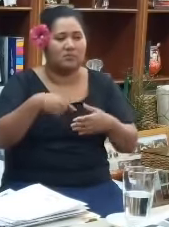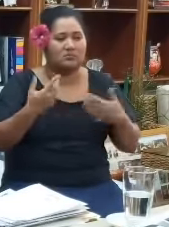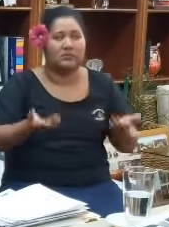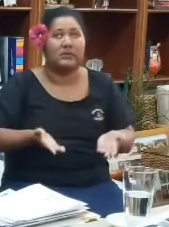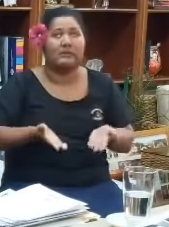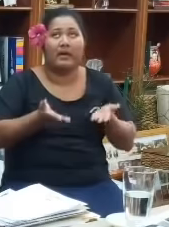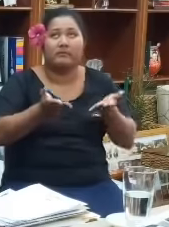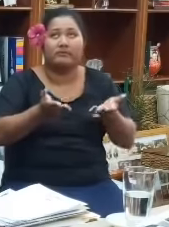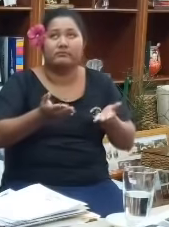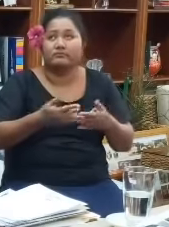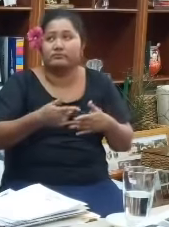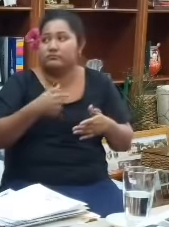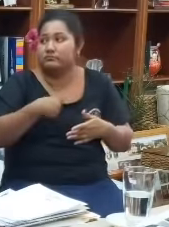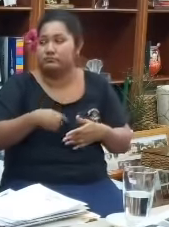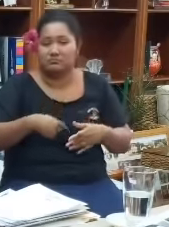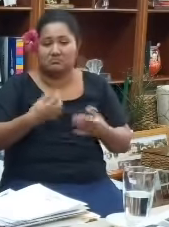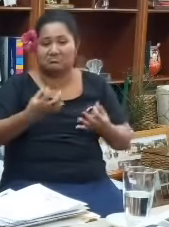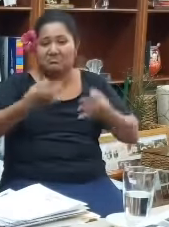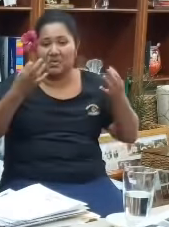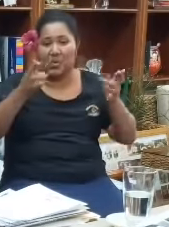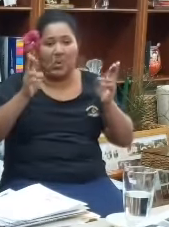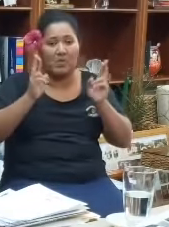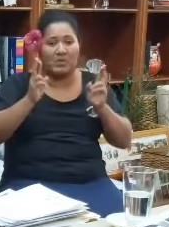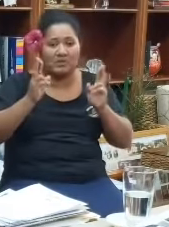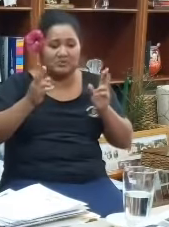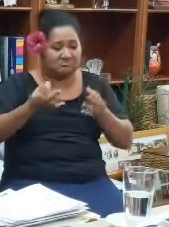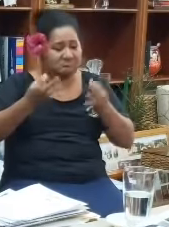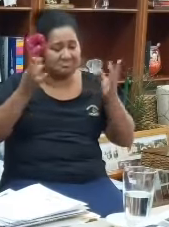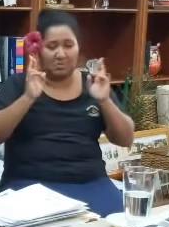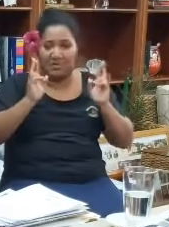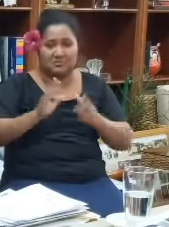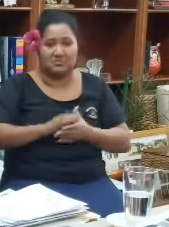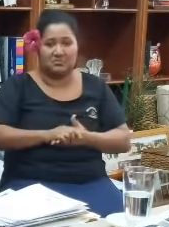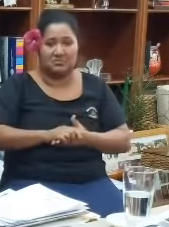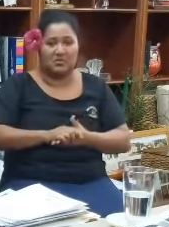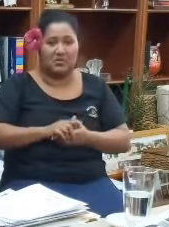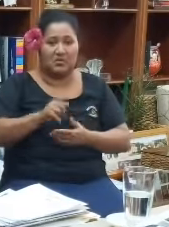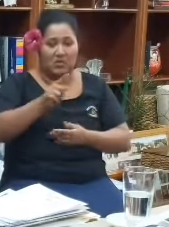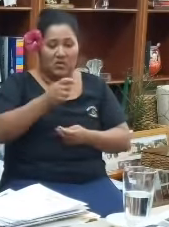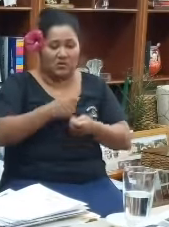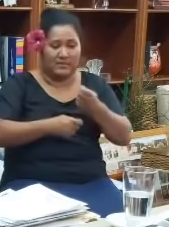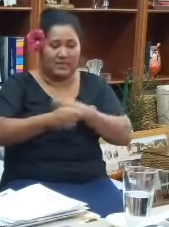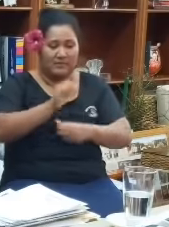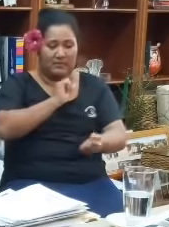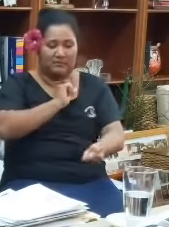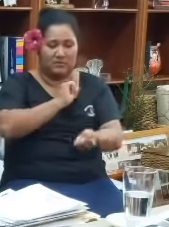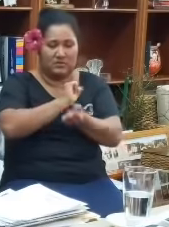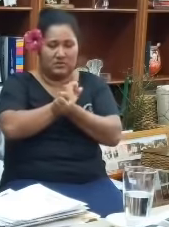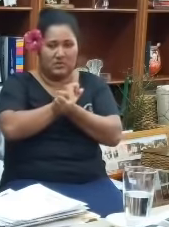ko so we manga ko le we le ko me fa ya se ba o ave o mpango kai